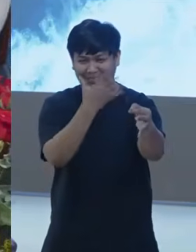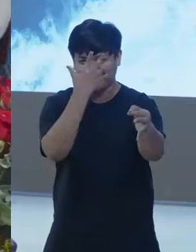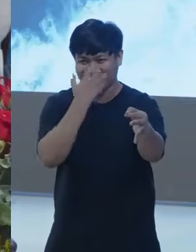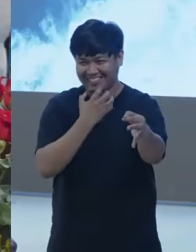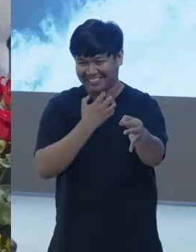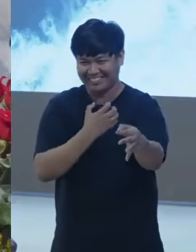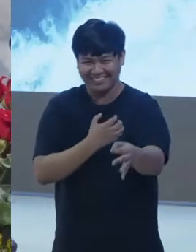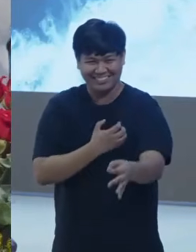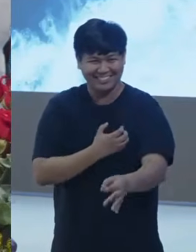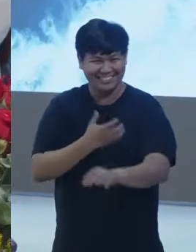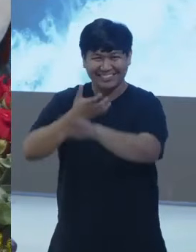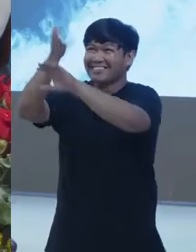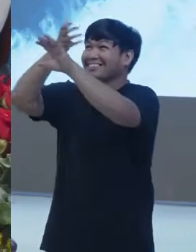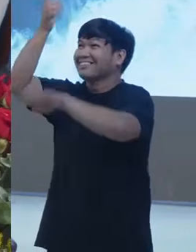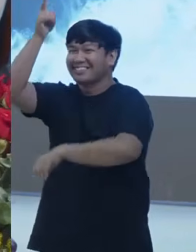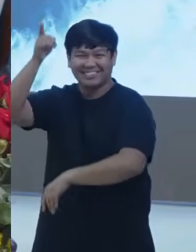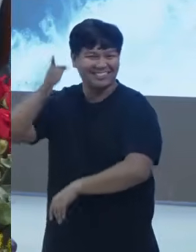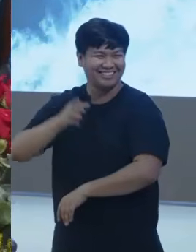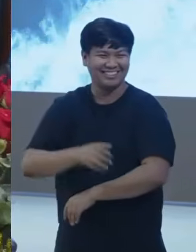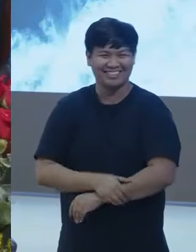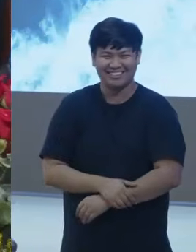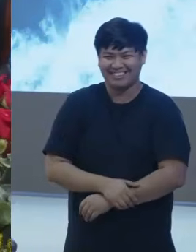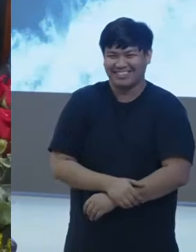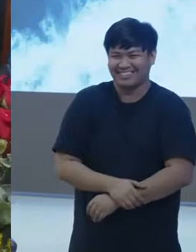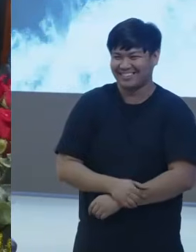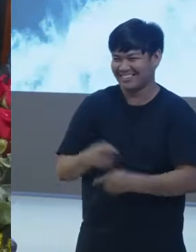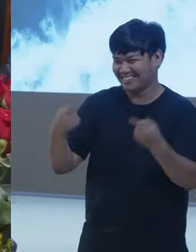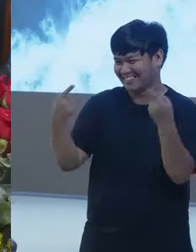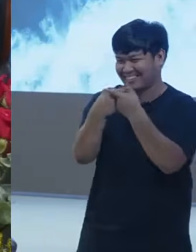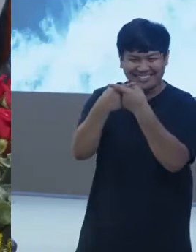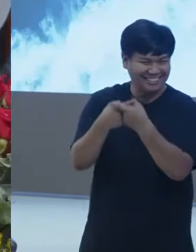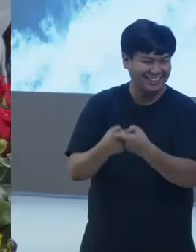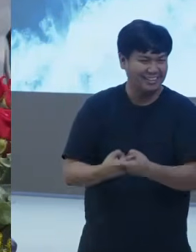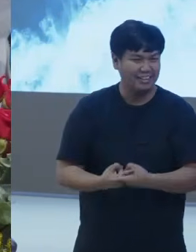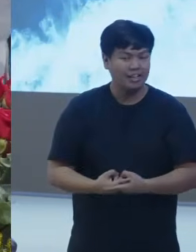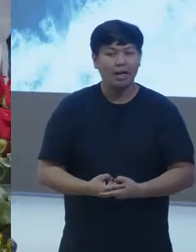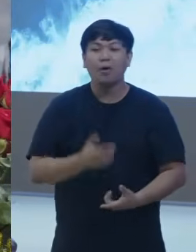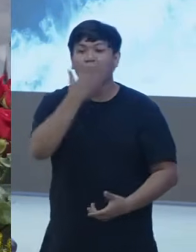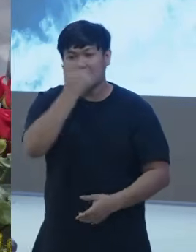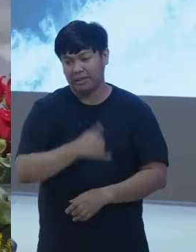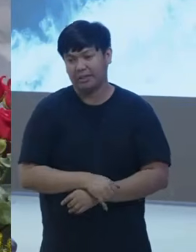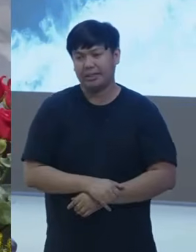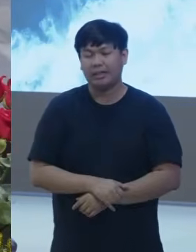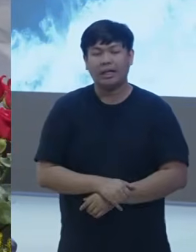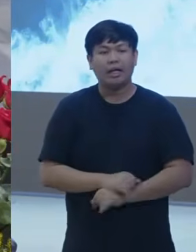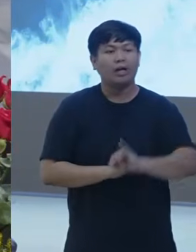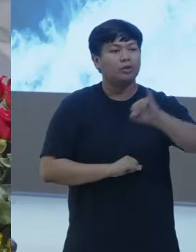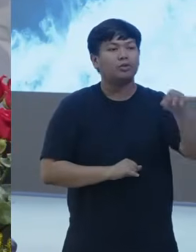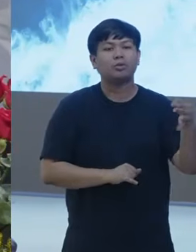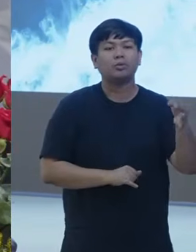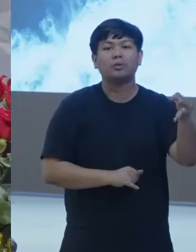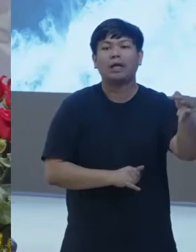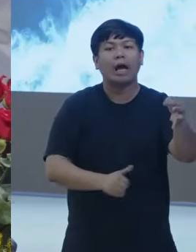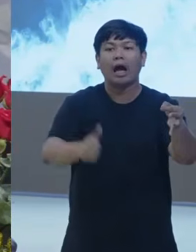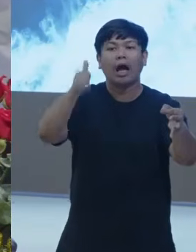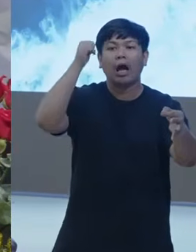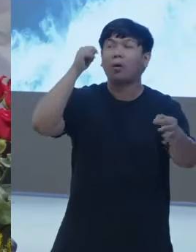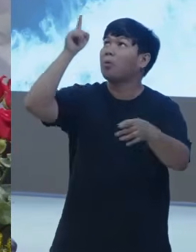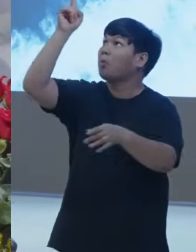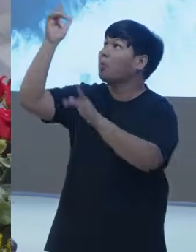Jonah. Galit si Jonah dahil mahabagin ang ating Diyos.